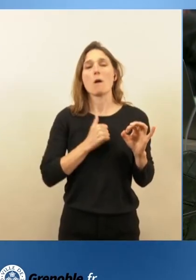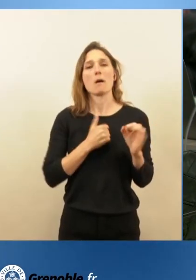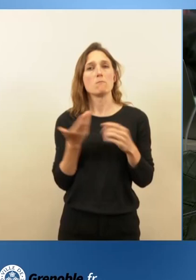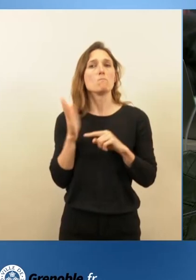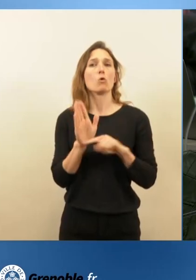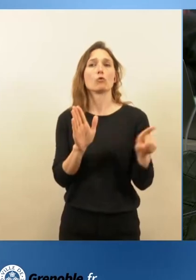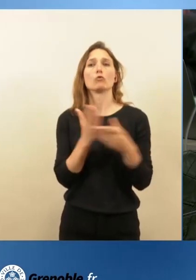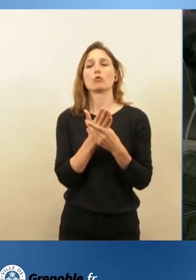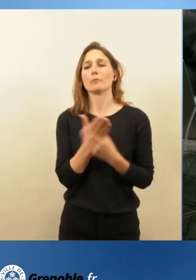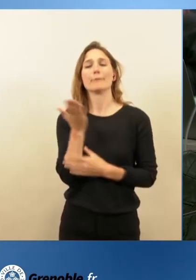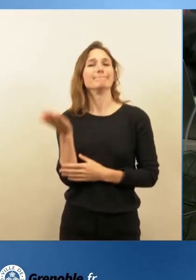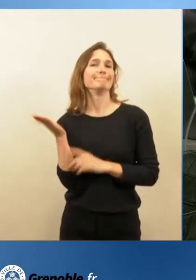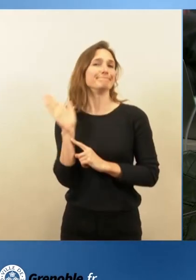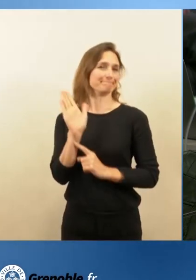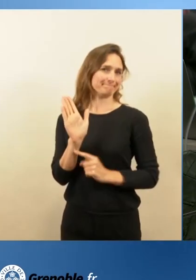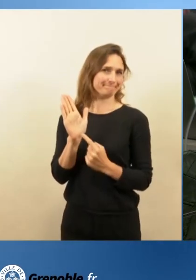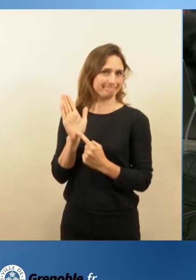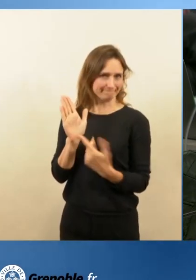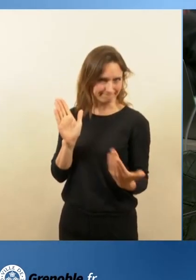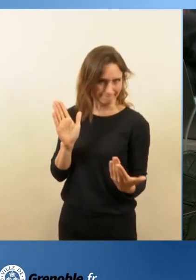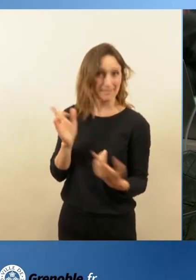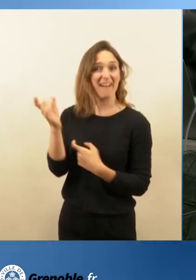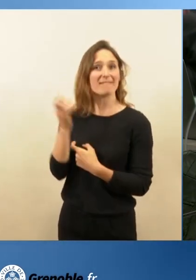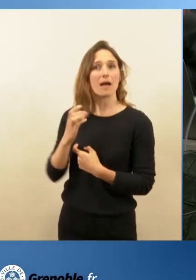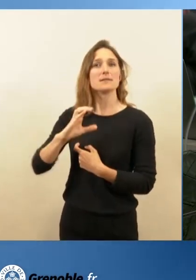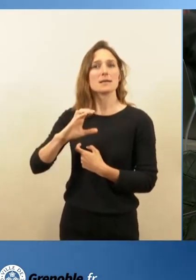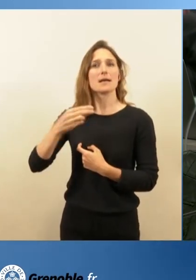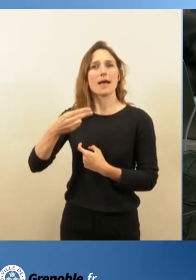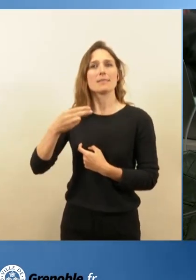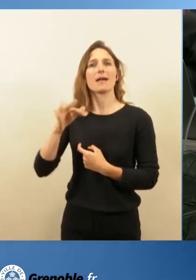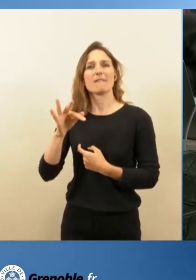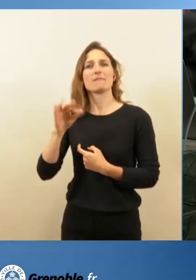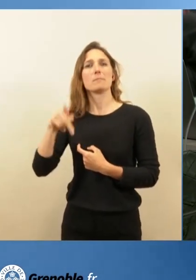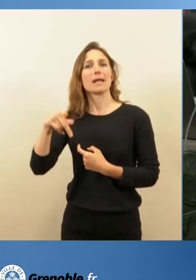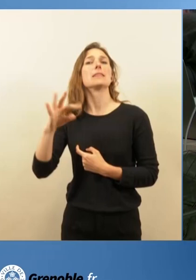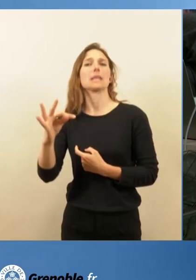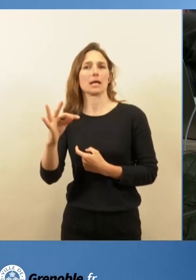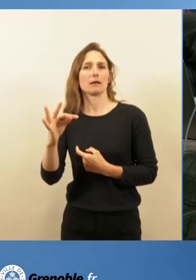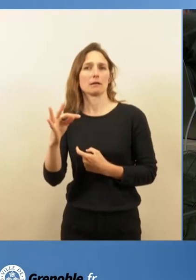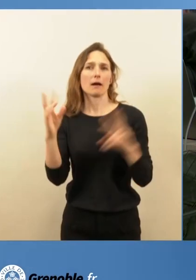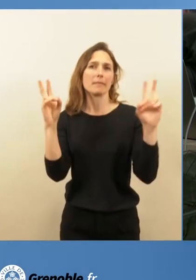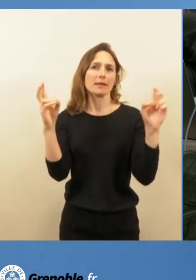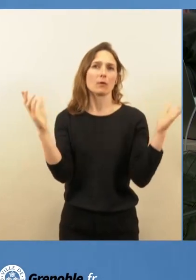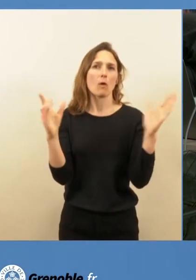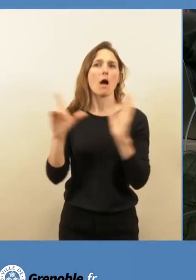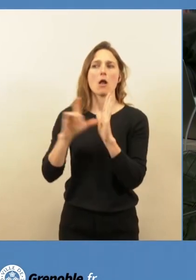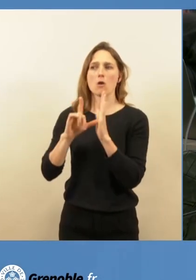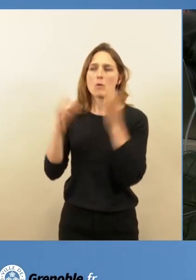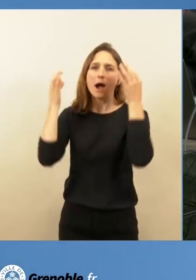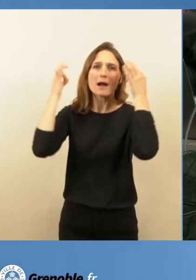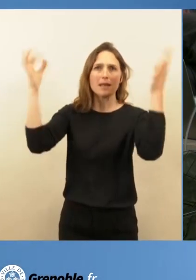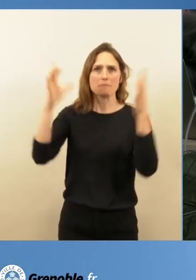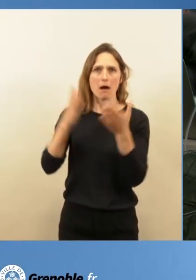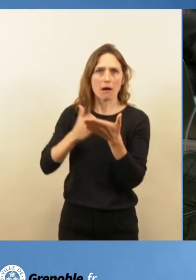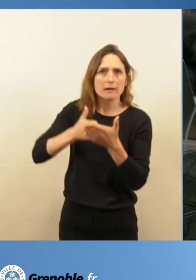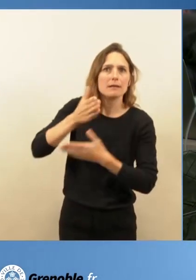vous voyez c'est un document qui a été fait par le CNFPT et qui s'intitule loi climat et résilience guide à l'usage